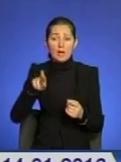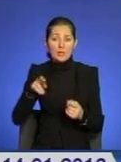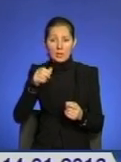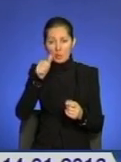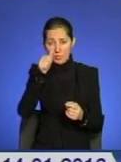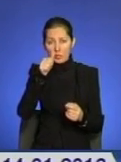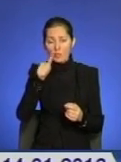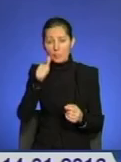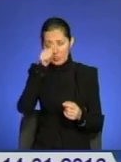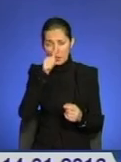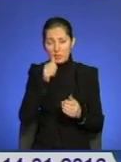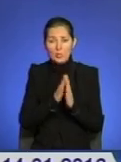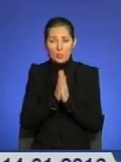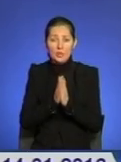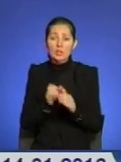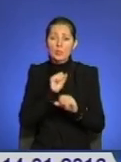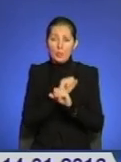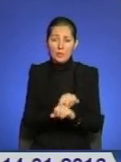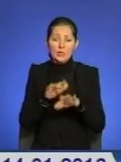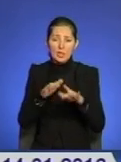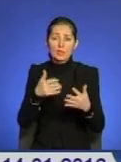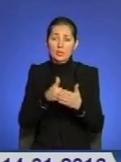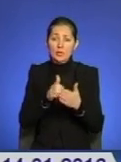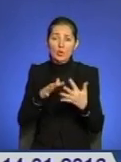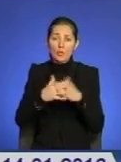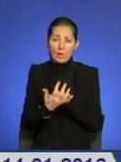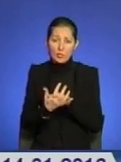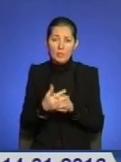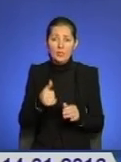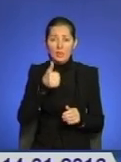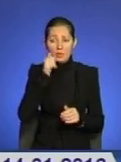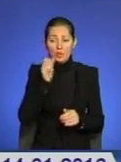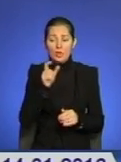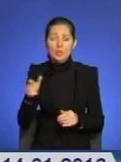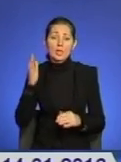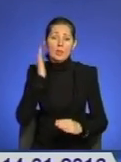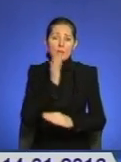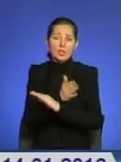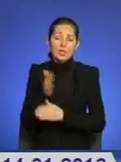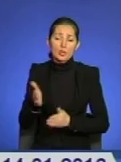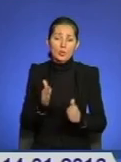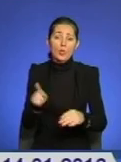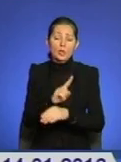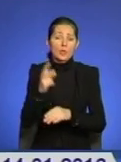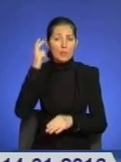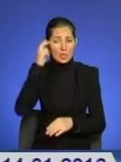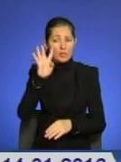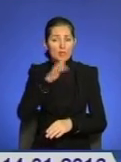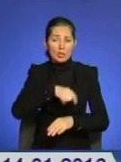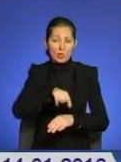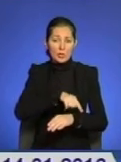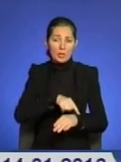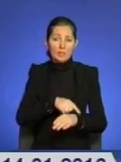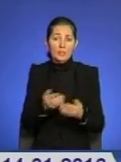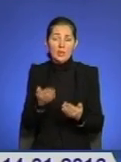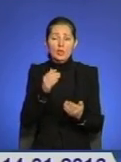їх вимоги проігнорували. Вчора жителі міста пішли на крайні міри, перекривши дорогу Тернопіль-Київ на 4 години. Надалі, якщо вимоги ланівчан